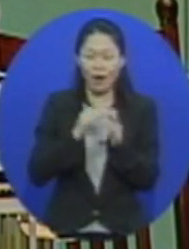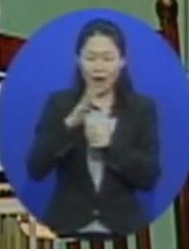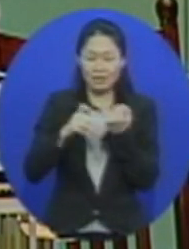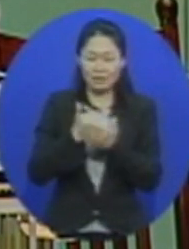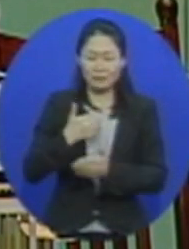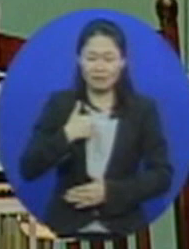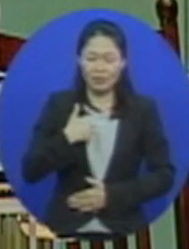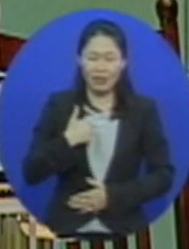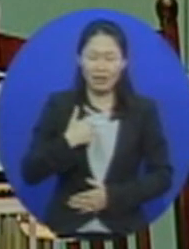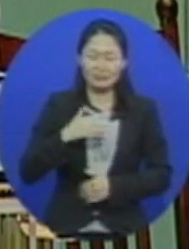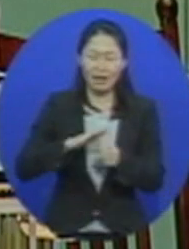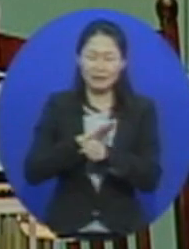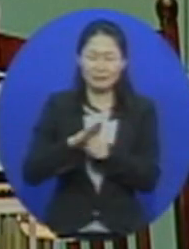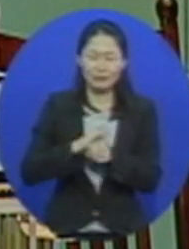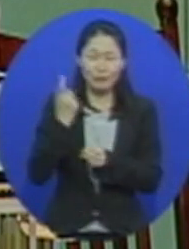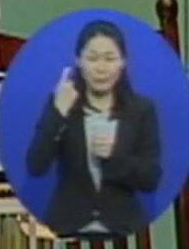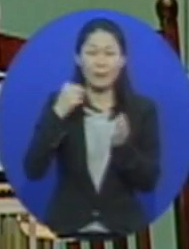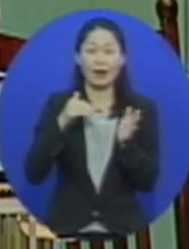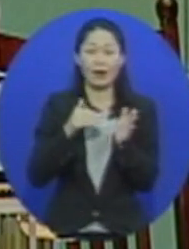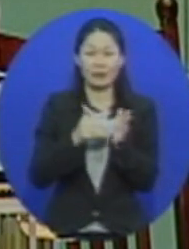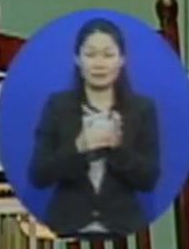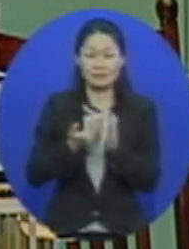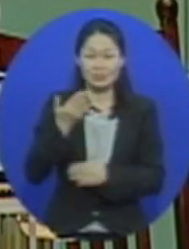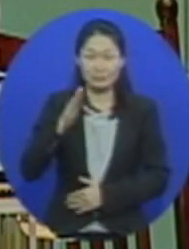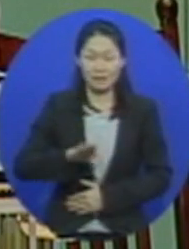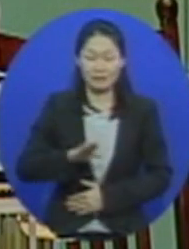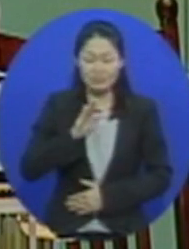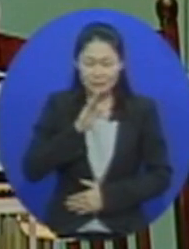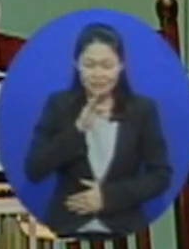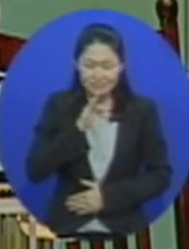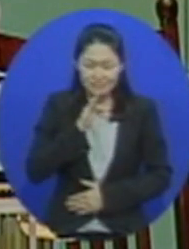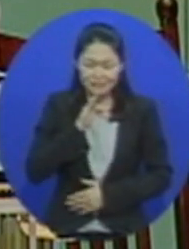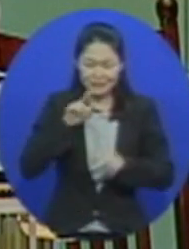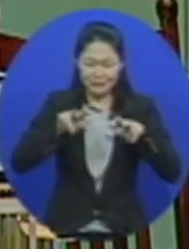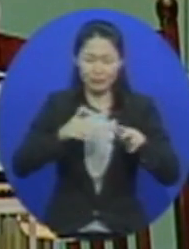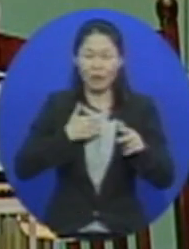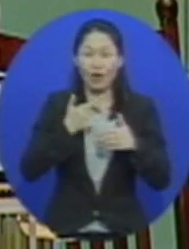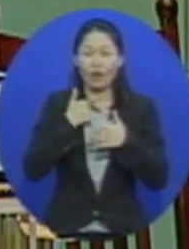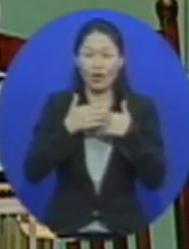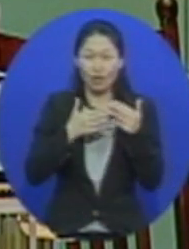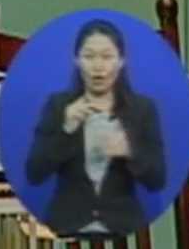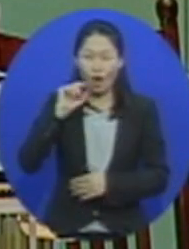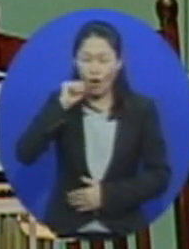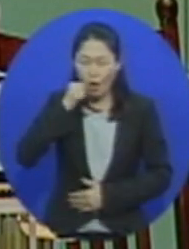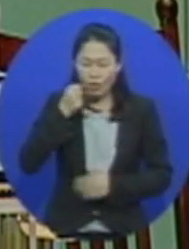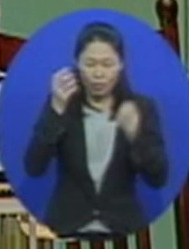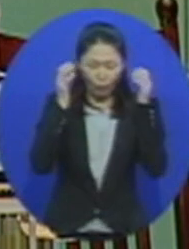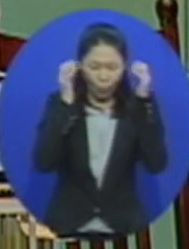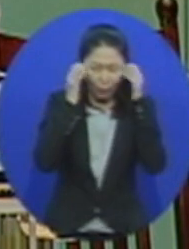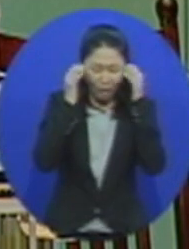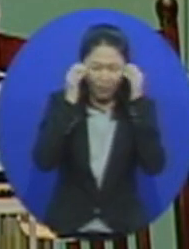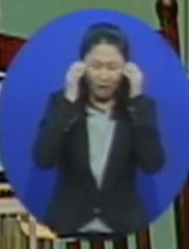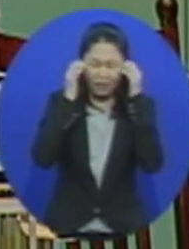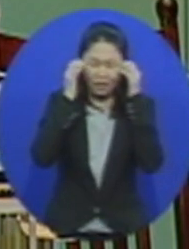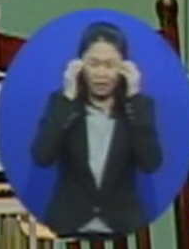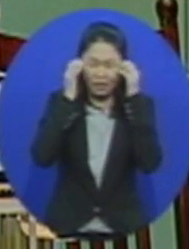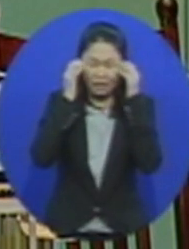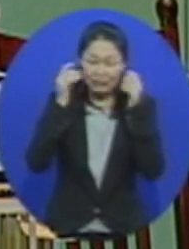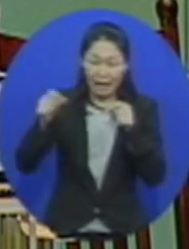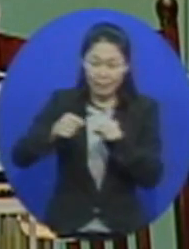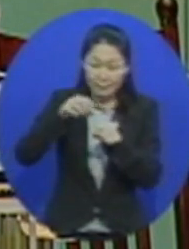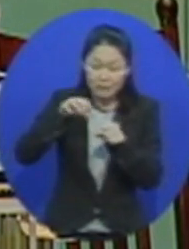하신다고 들었지만 내 지금 겪고 있는 어려움 들 또는 여러가지고 난들 그